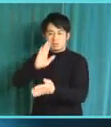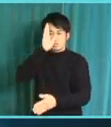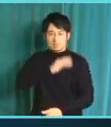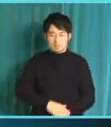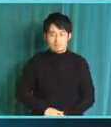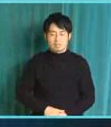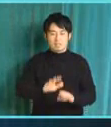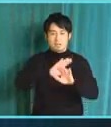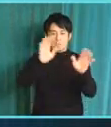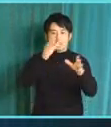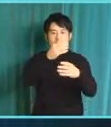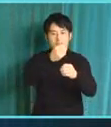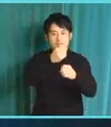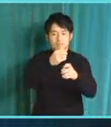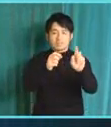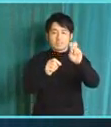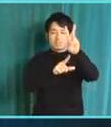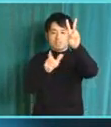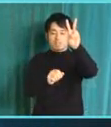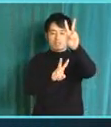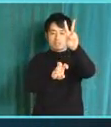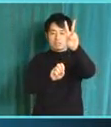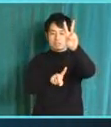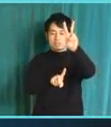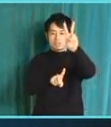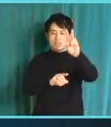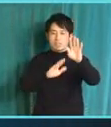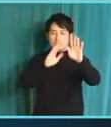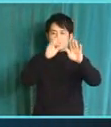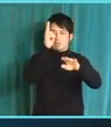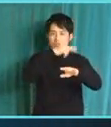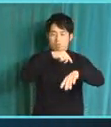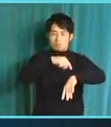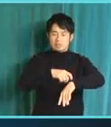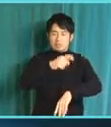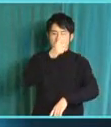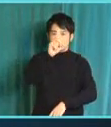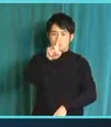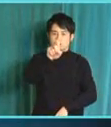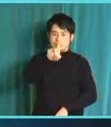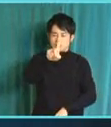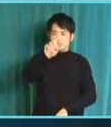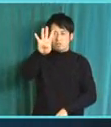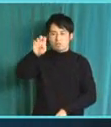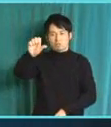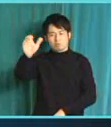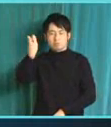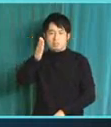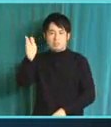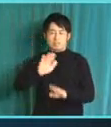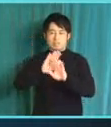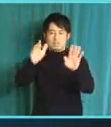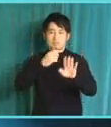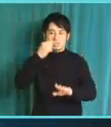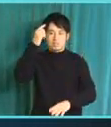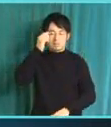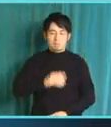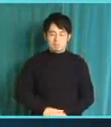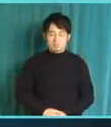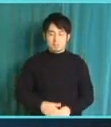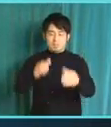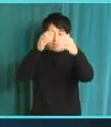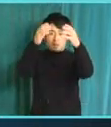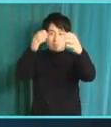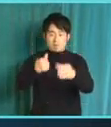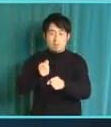日程につきましては12月31日午後11時45分ごろからになります。小田原の時を伝える鐘楼をつく